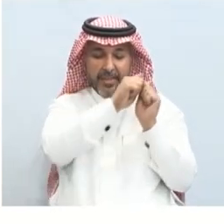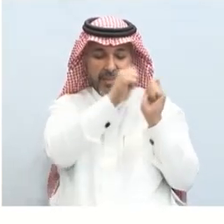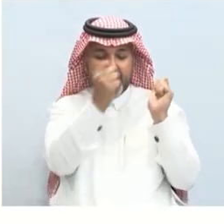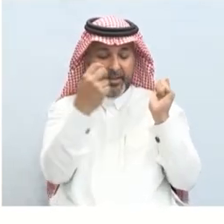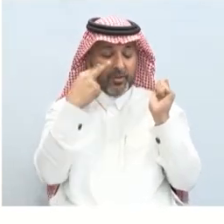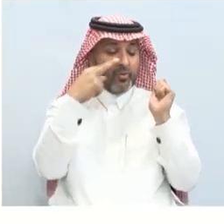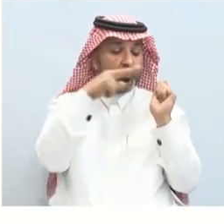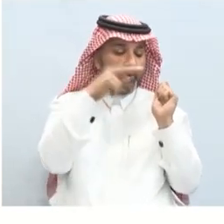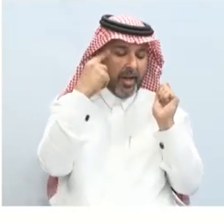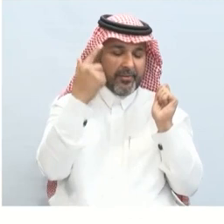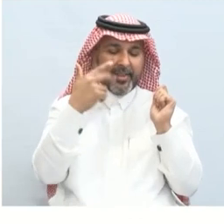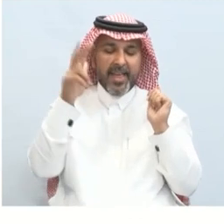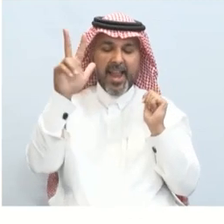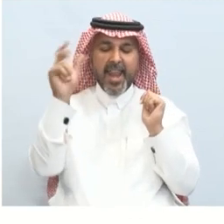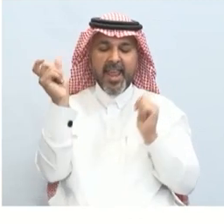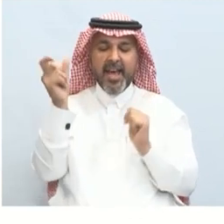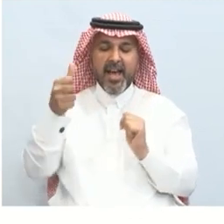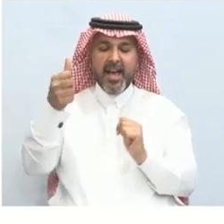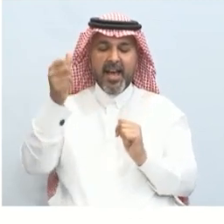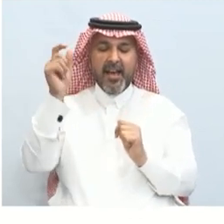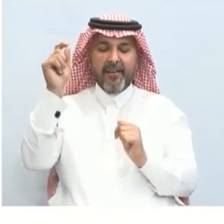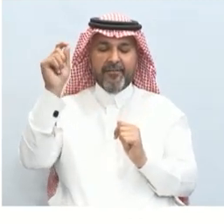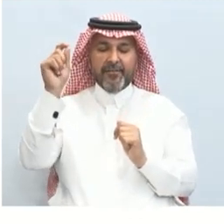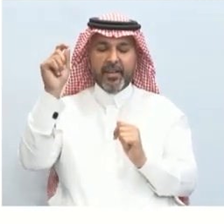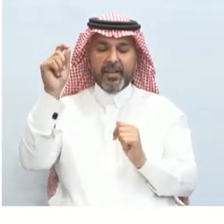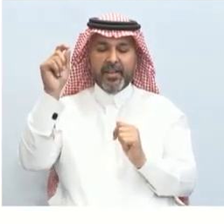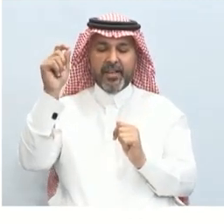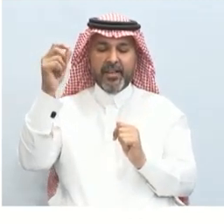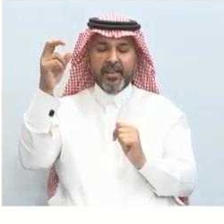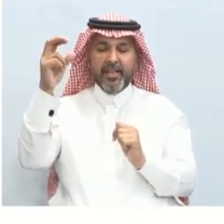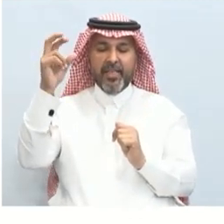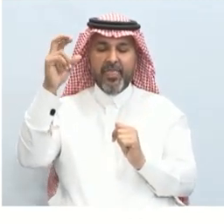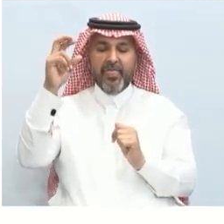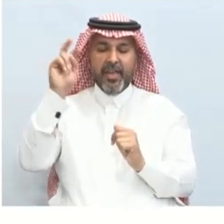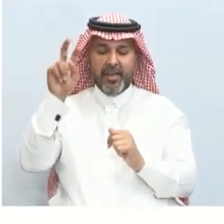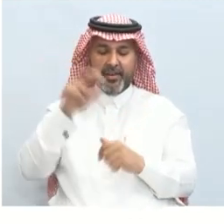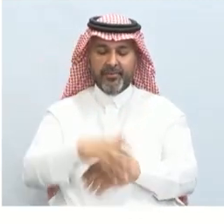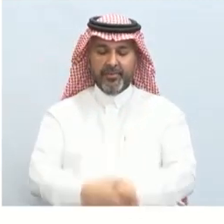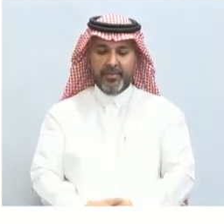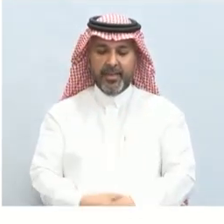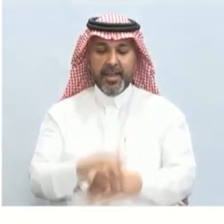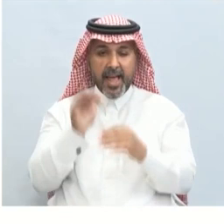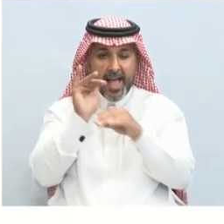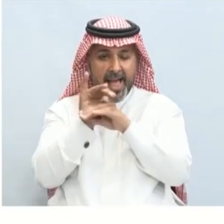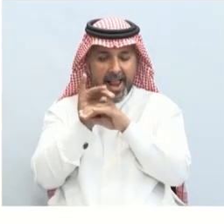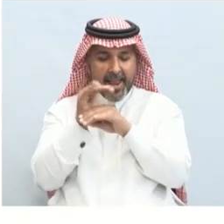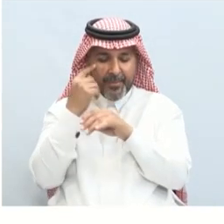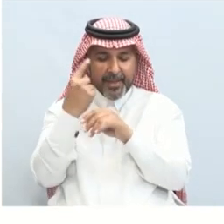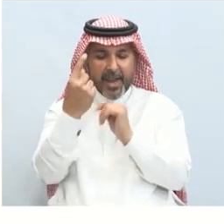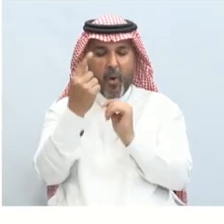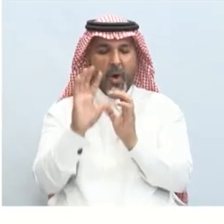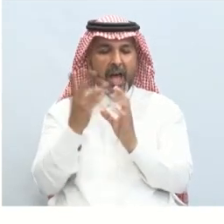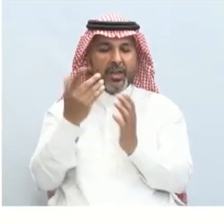نقطه مرجعيه نقطه مرجعيه اللي هو اعطاك حدد لك واحد من العناصر حدد لك واحد من